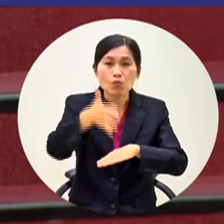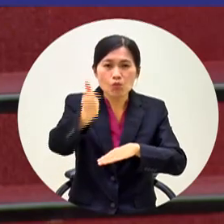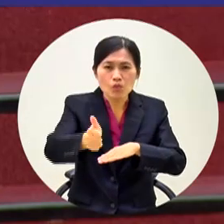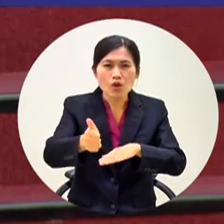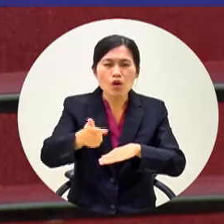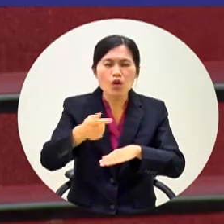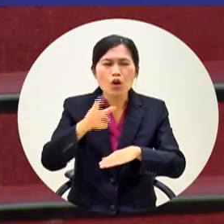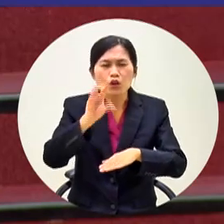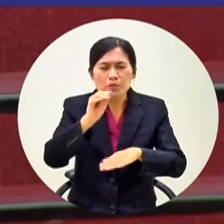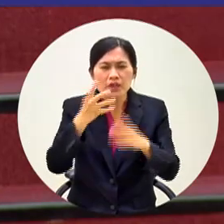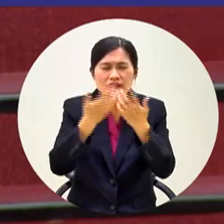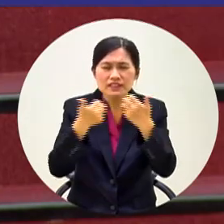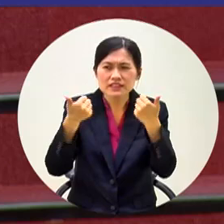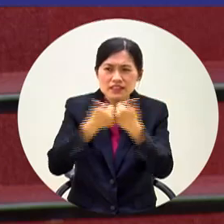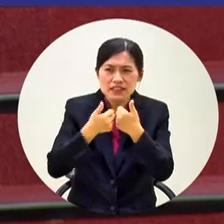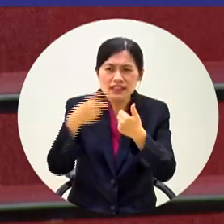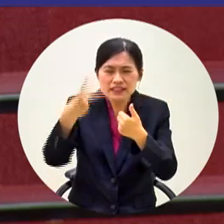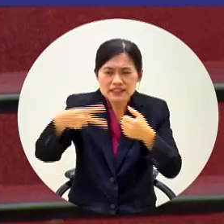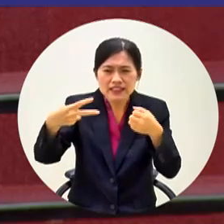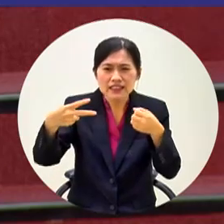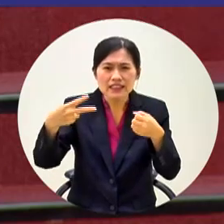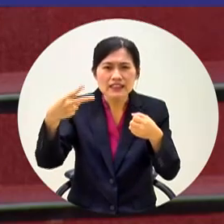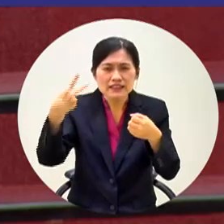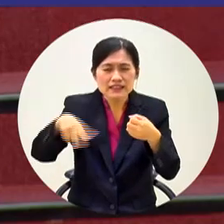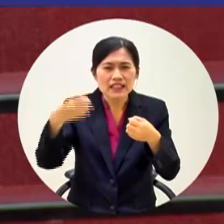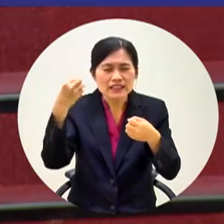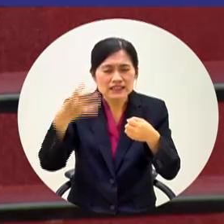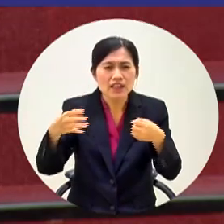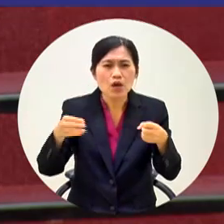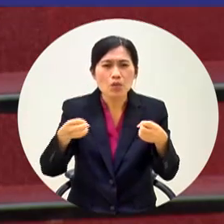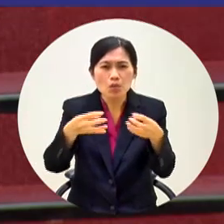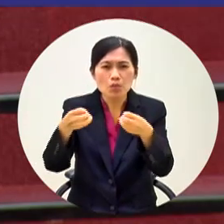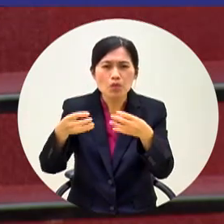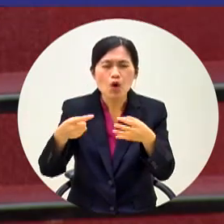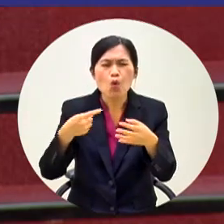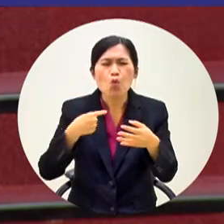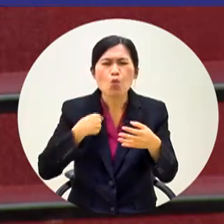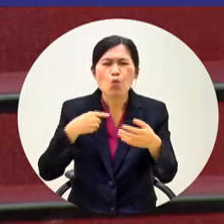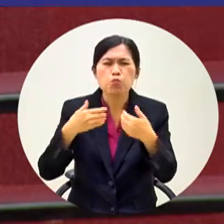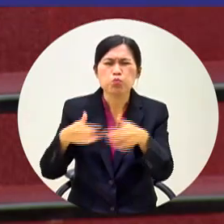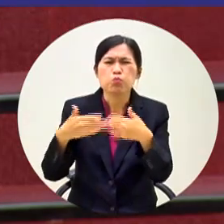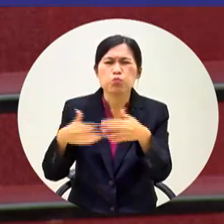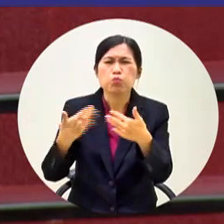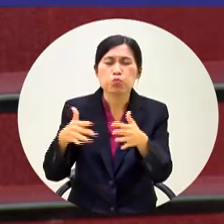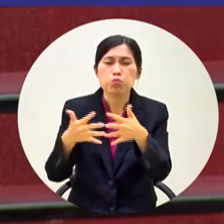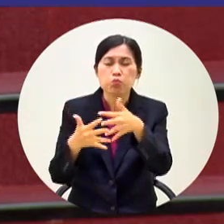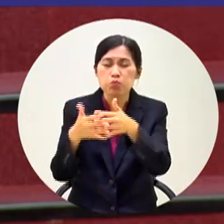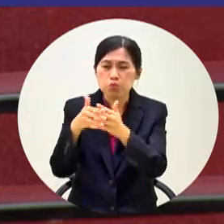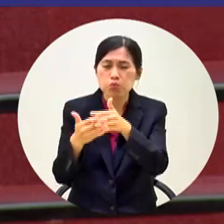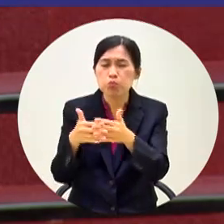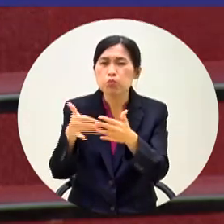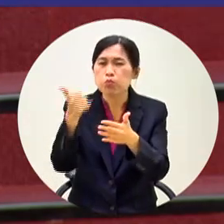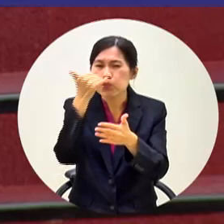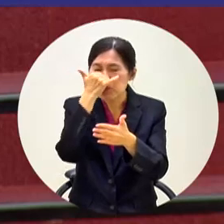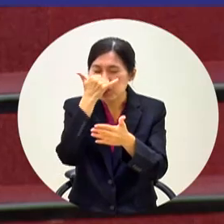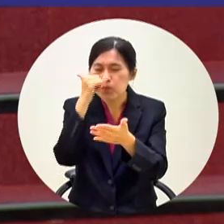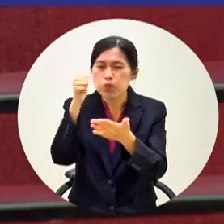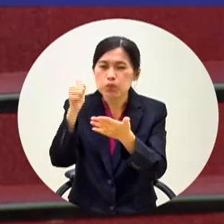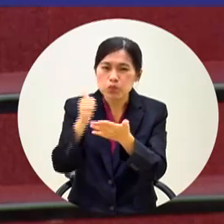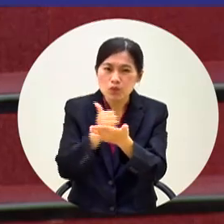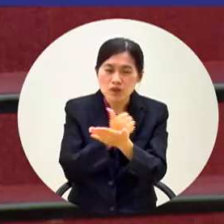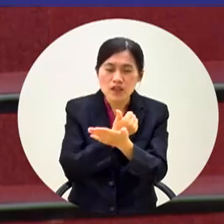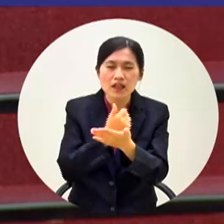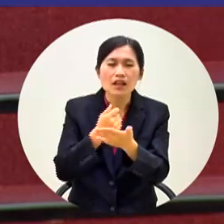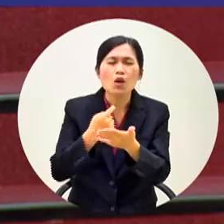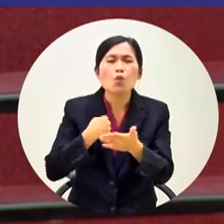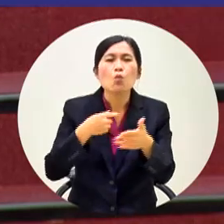我们可以进口美猪，但是我们不要有莱克多巴胺的美猪。我们要求的很简单，只是跟中国